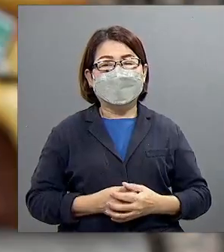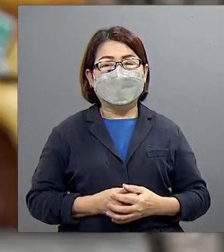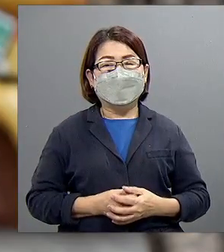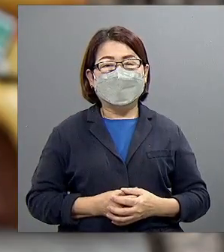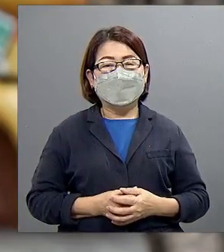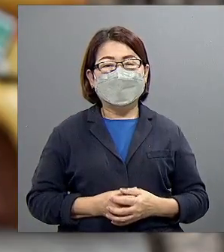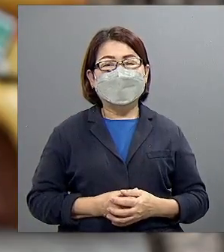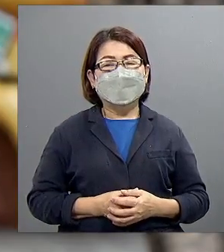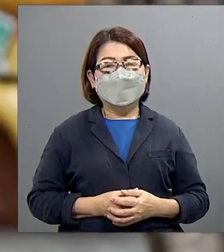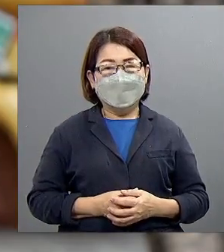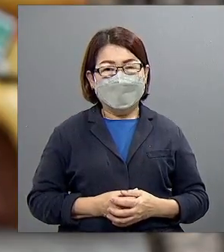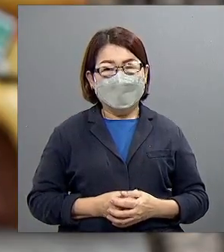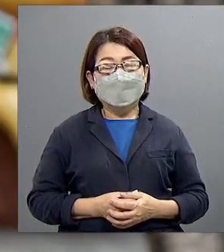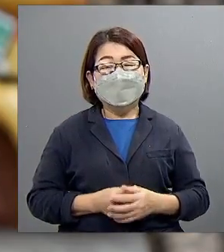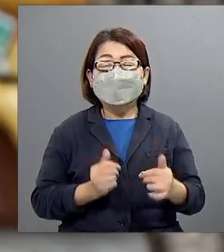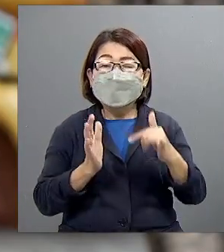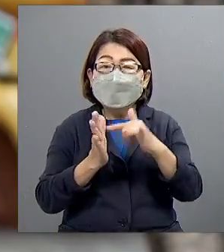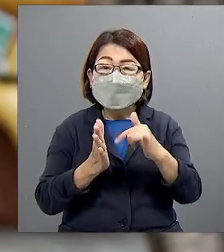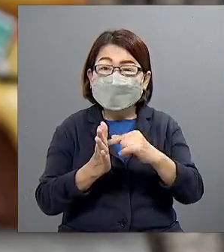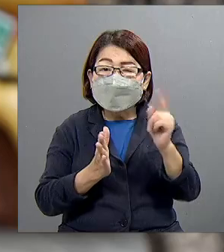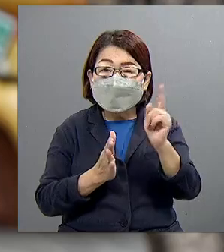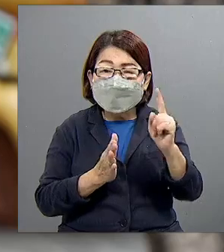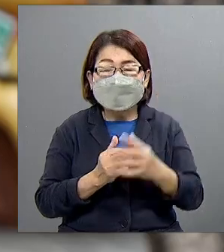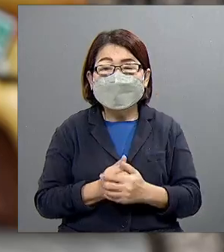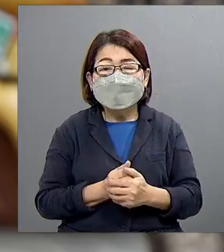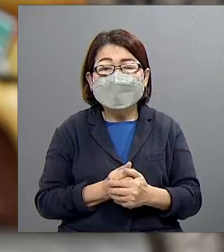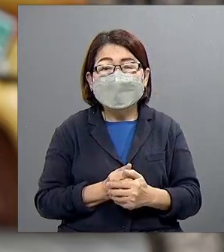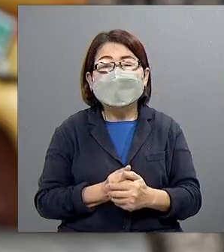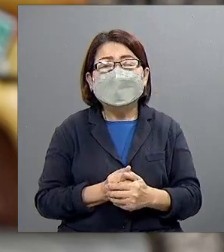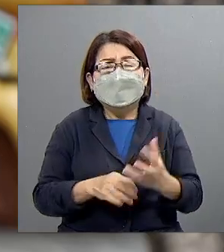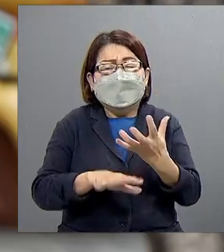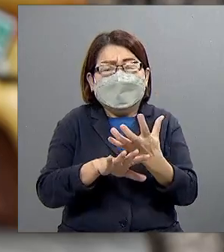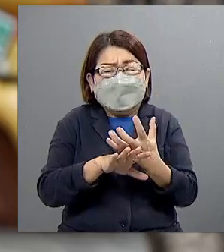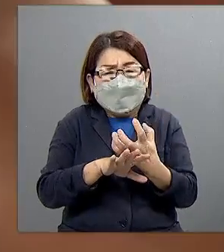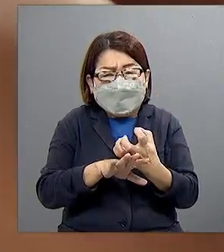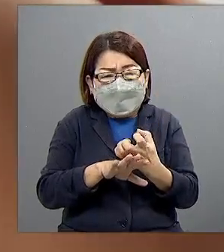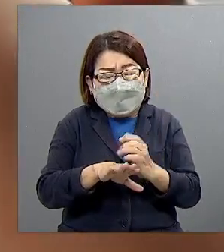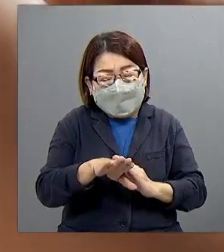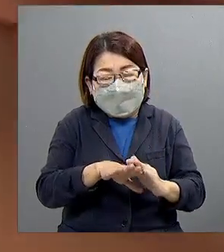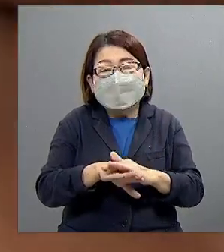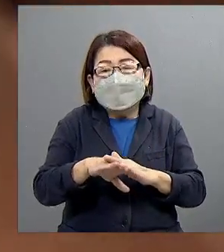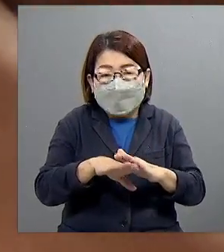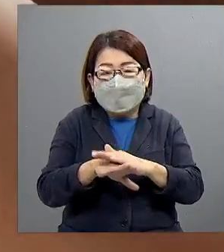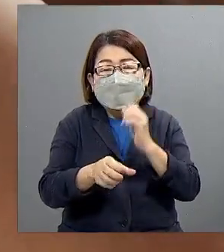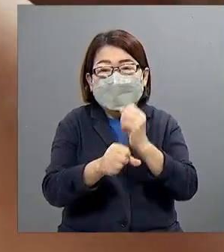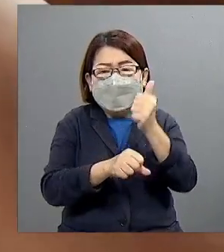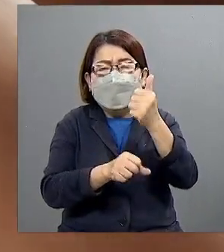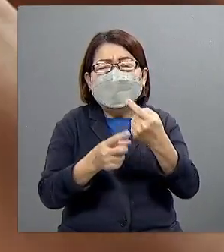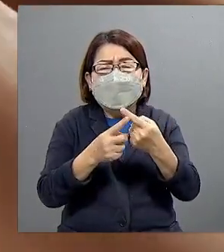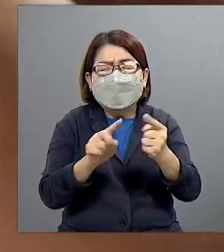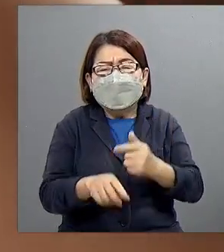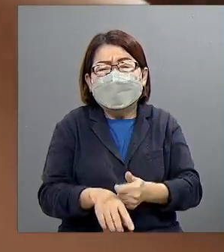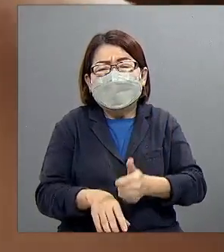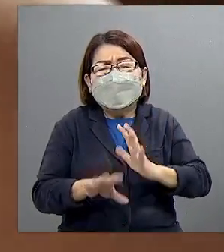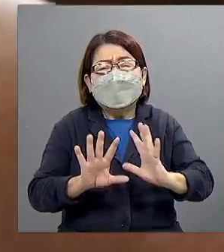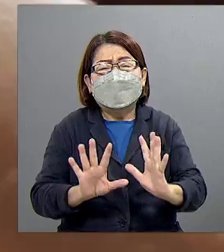ในกลุ่มของยาทาที่มีส่วนผสมของยาลดการอักเสบเนี่ยสามารถช่วยได้ค่ะแต่อาจจะน้อยเนื่องจากว่ากว่าที่ตัวยาลด